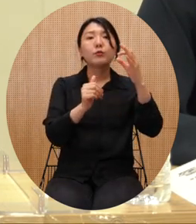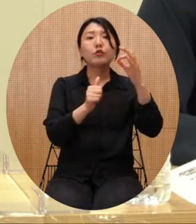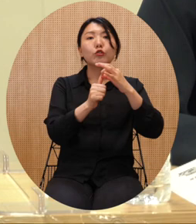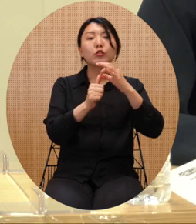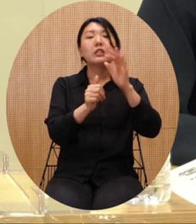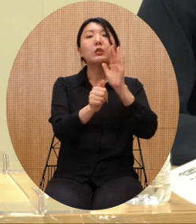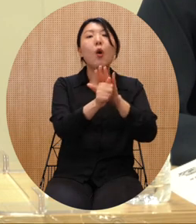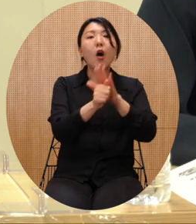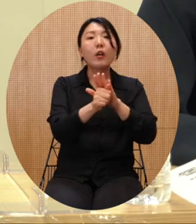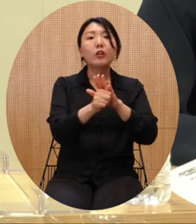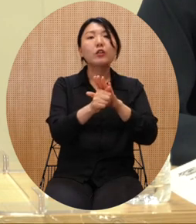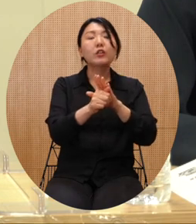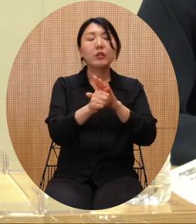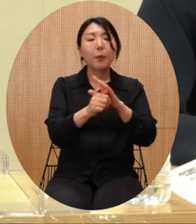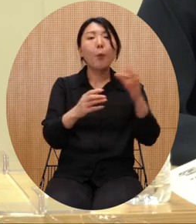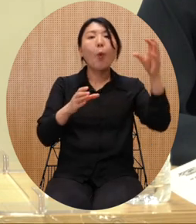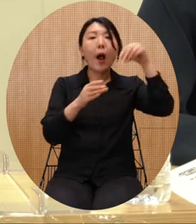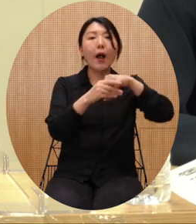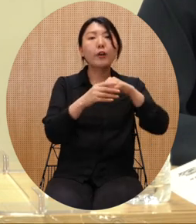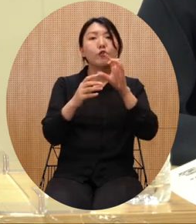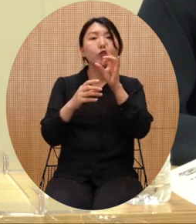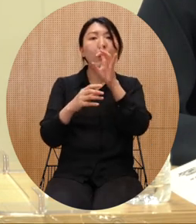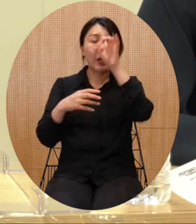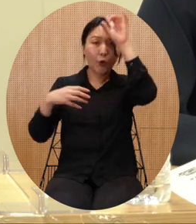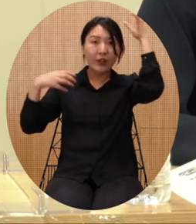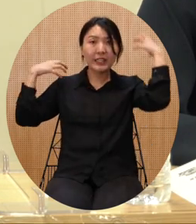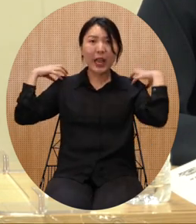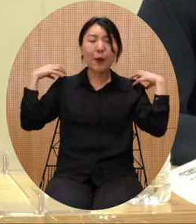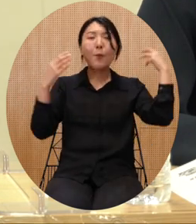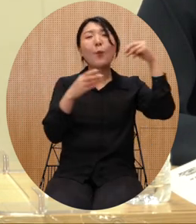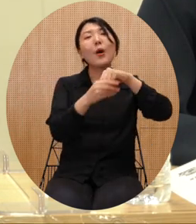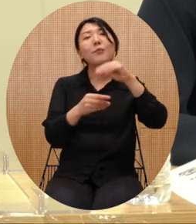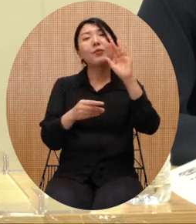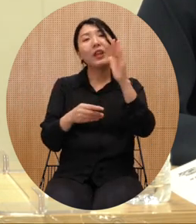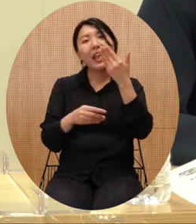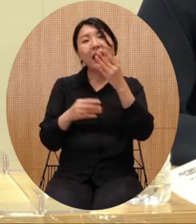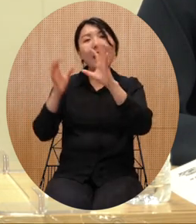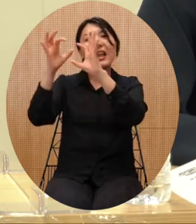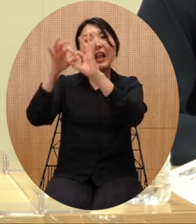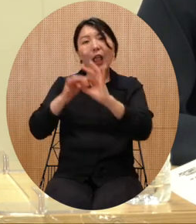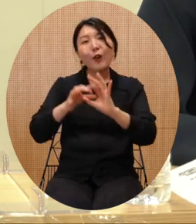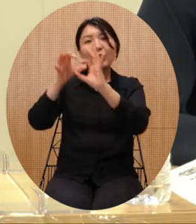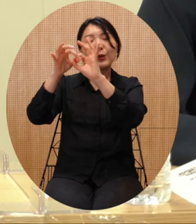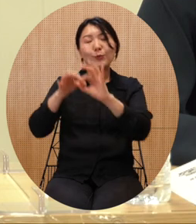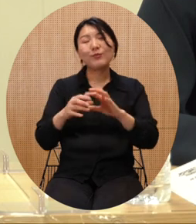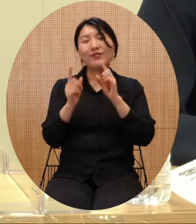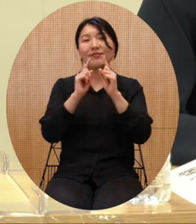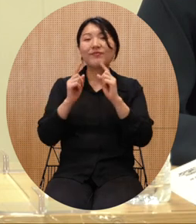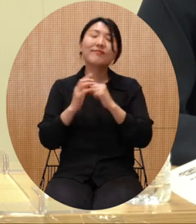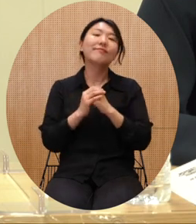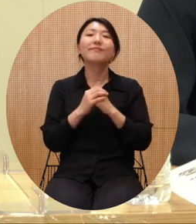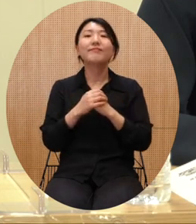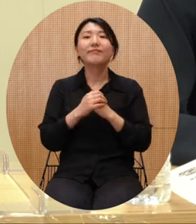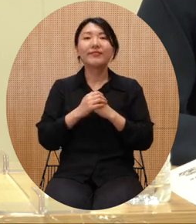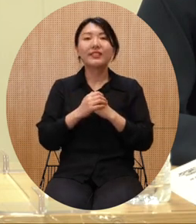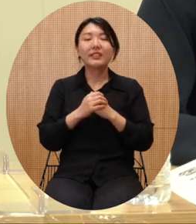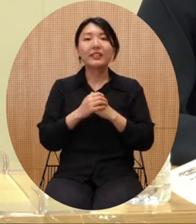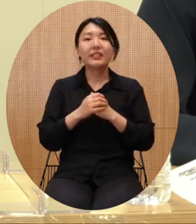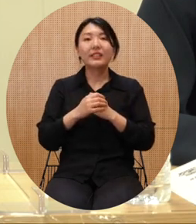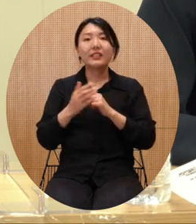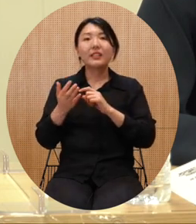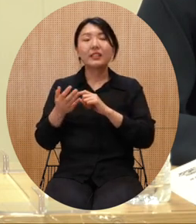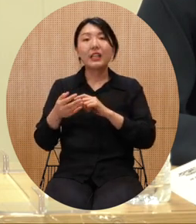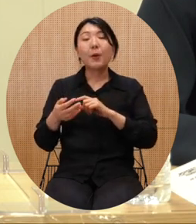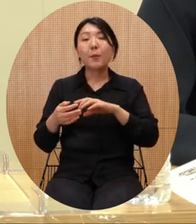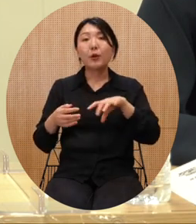공공 중앙 정책에 반영이 되어야 된다. 네, 이런 얘기를 계속적으로 좀 하셨는데요. 어쨌든 좀 지자체가